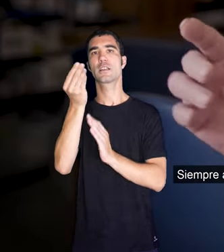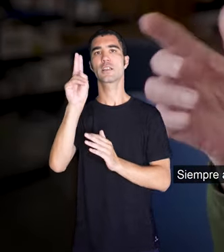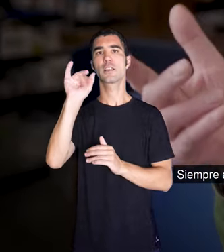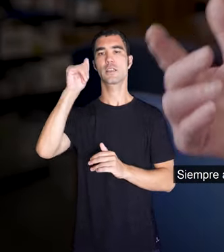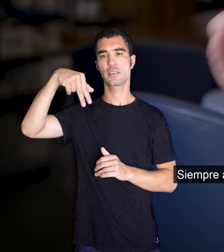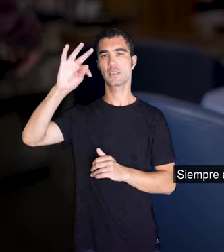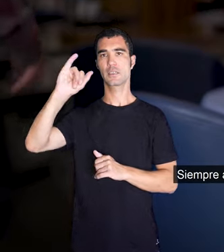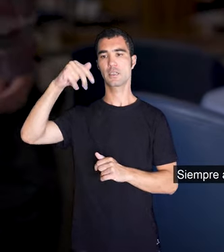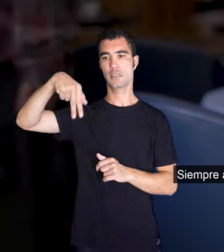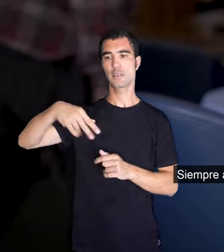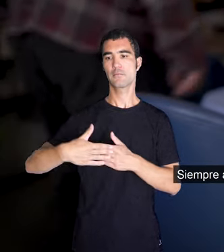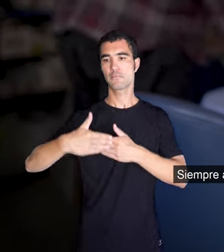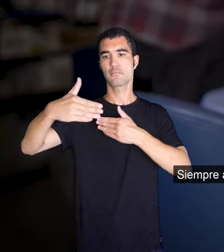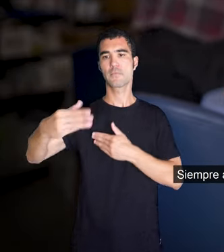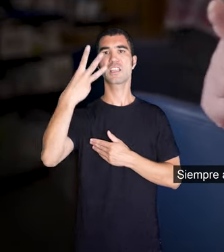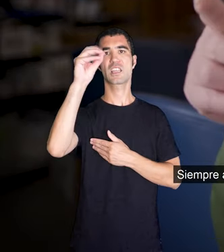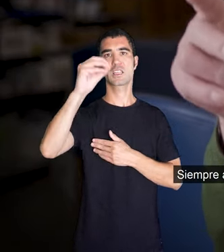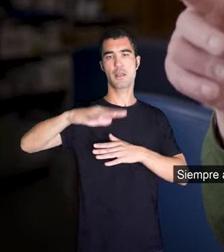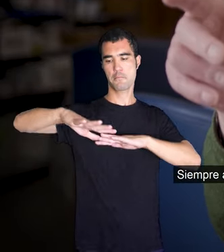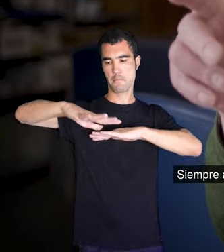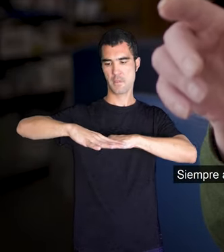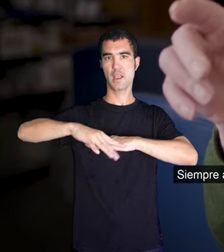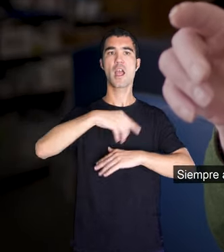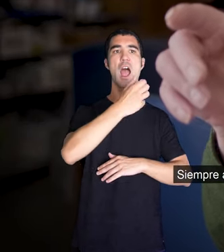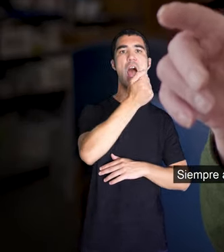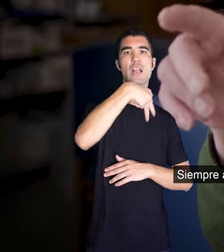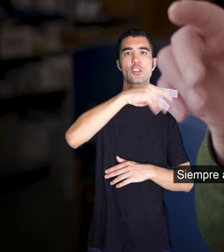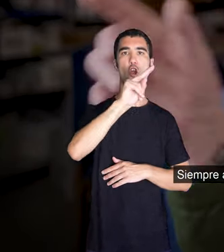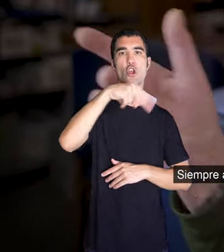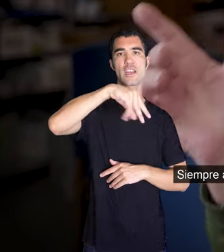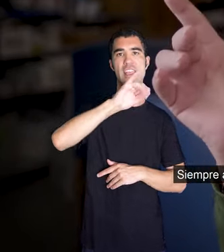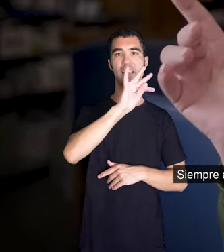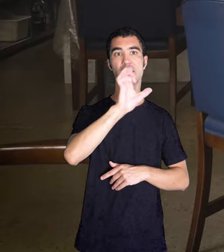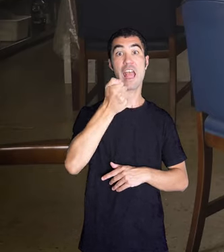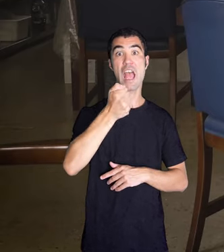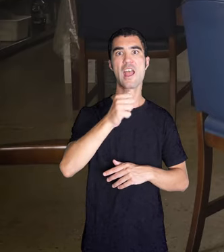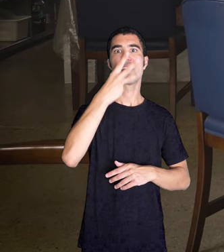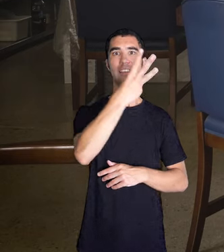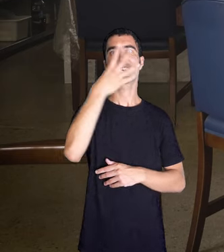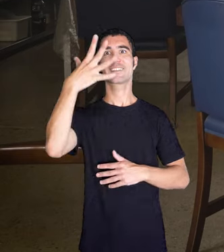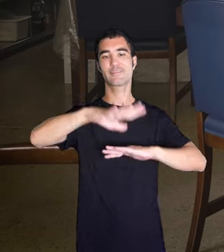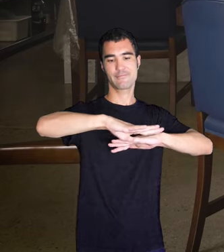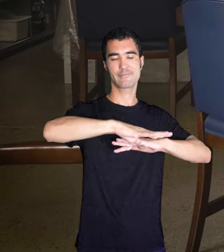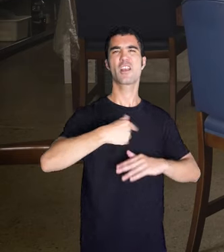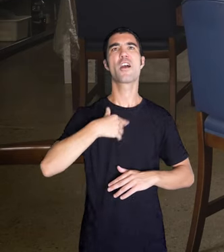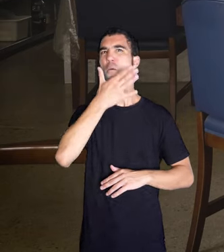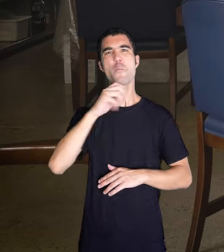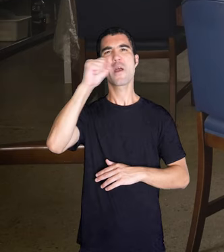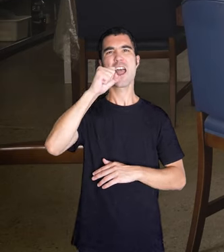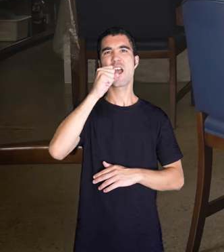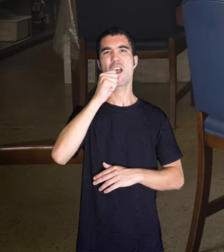tenia d'haver 30. I l'Antonieta ja en tenia 35. Per jo, la millor que en